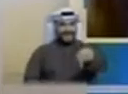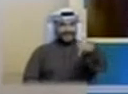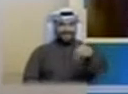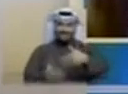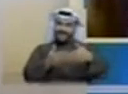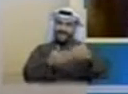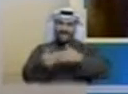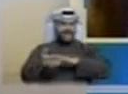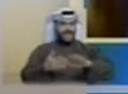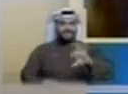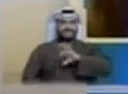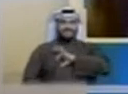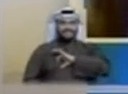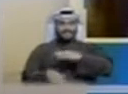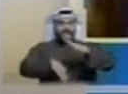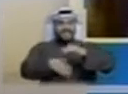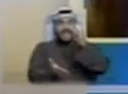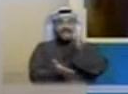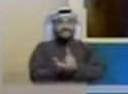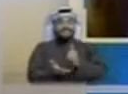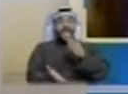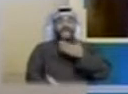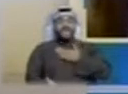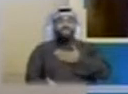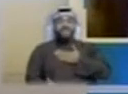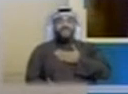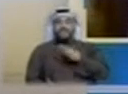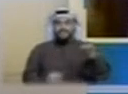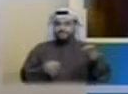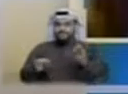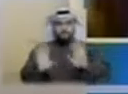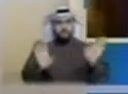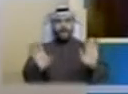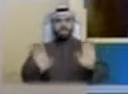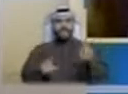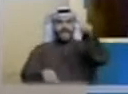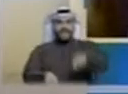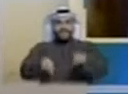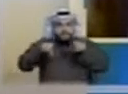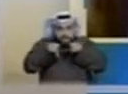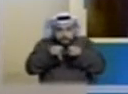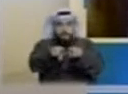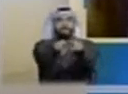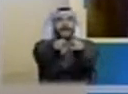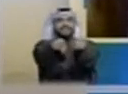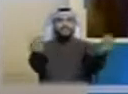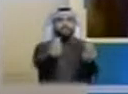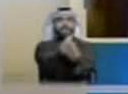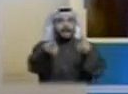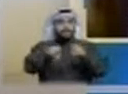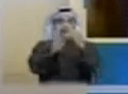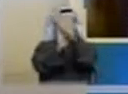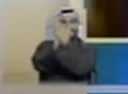هنا تلاشينا مثل هذه الناحية وانقضت كل هذه الأمور، وأصبحت الآن هناك تلازم دائم ما بين